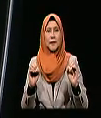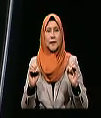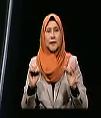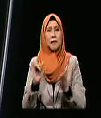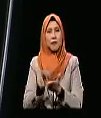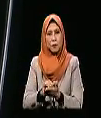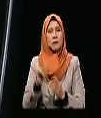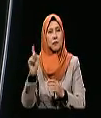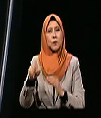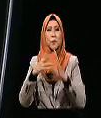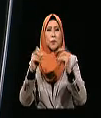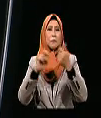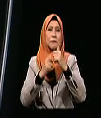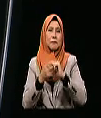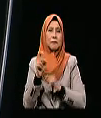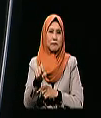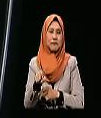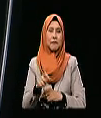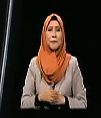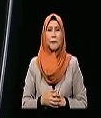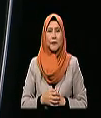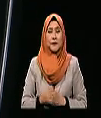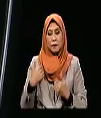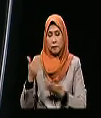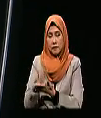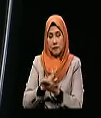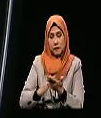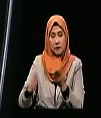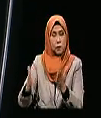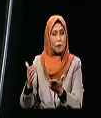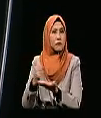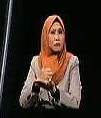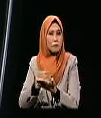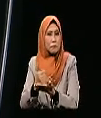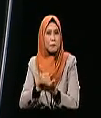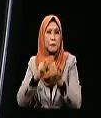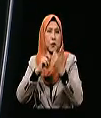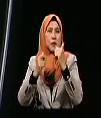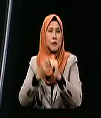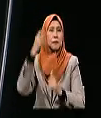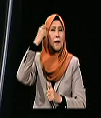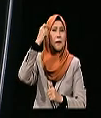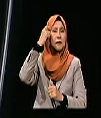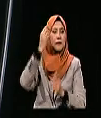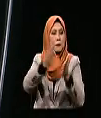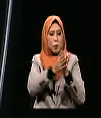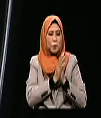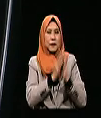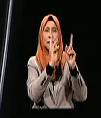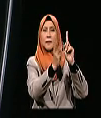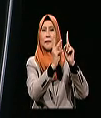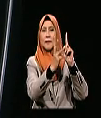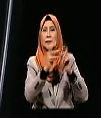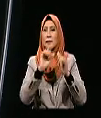yang tu kita kena atasi lah. Sebab ada juga di kalangan mereka yang menghadapi masalah mental. Ini minta Jabatan Kebajikan dengan